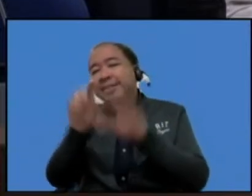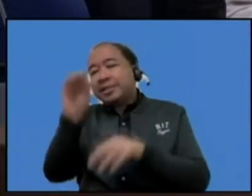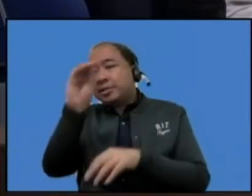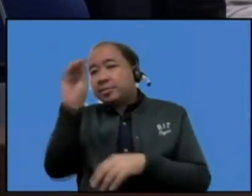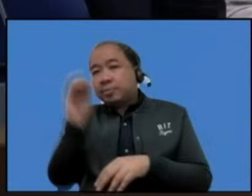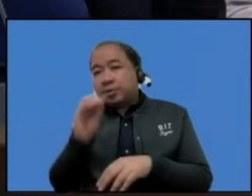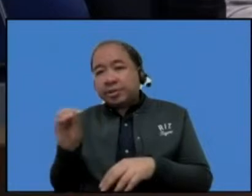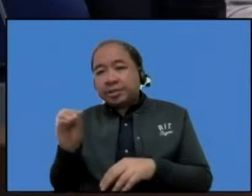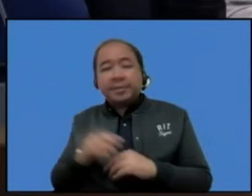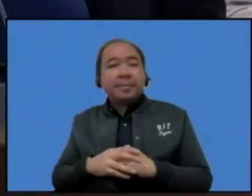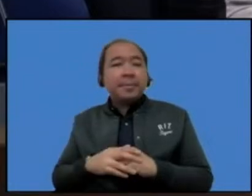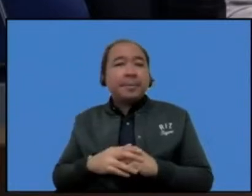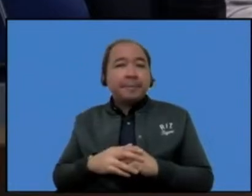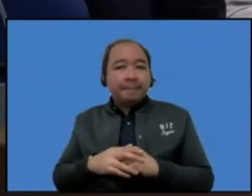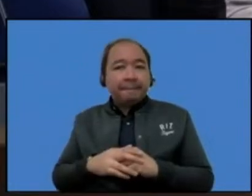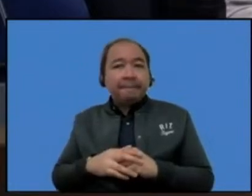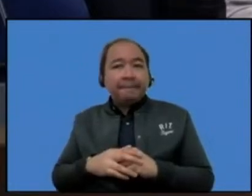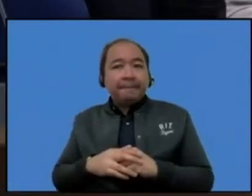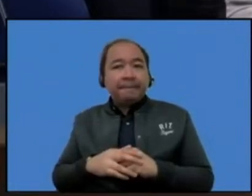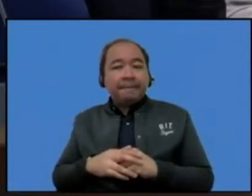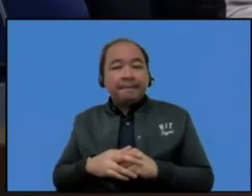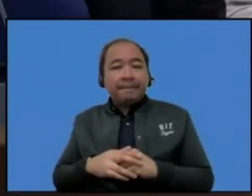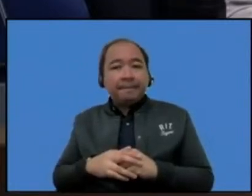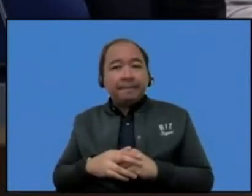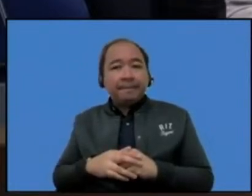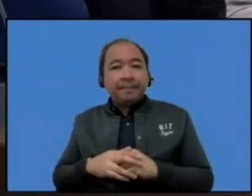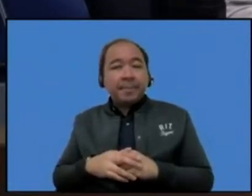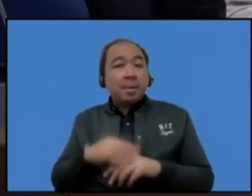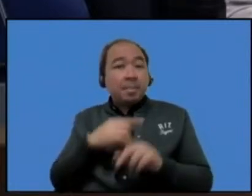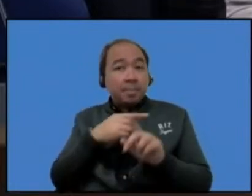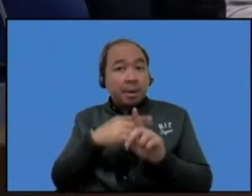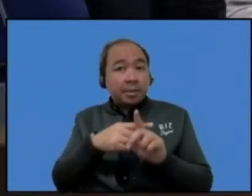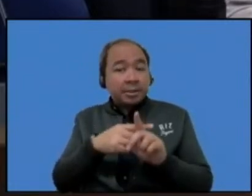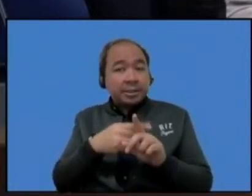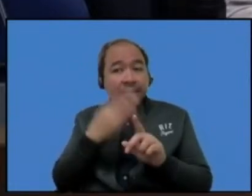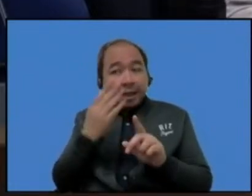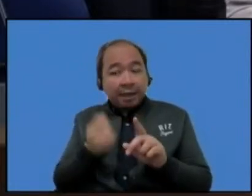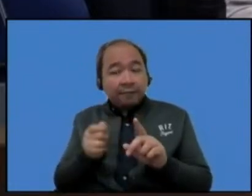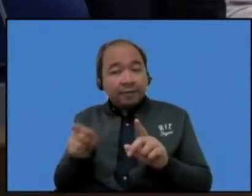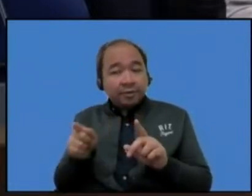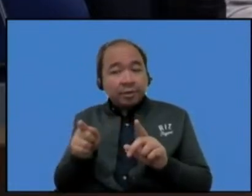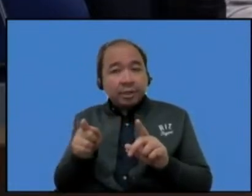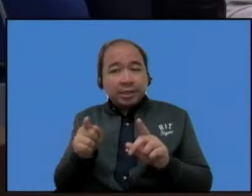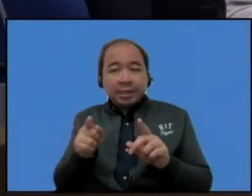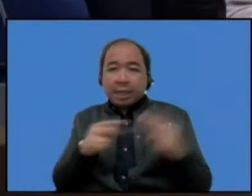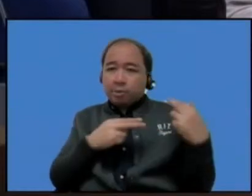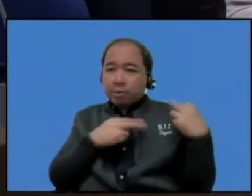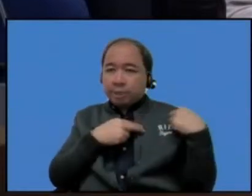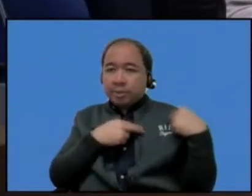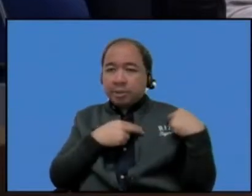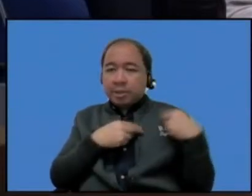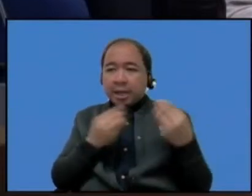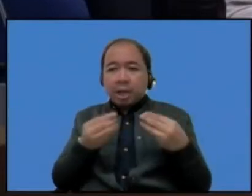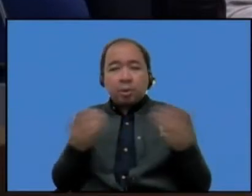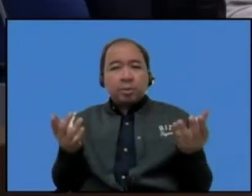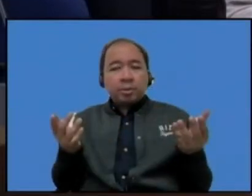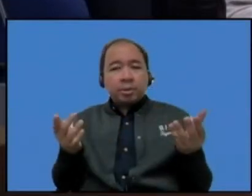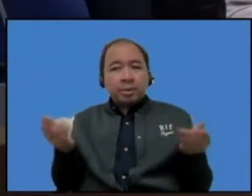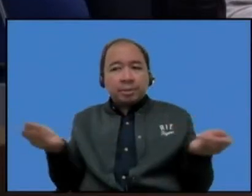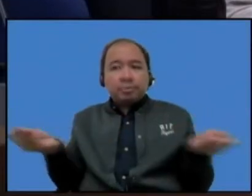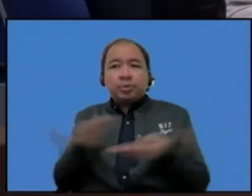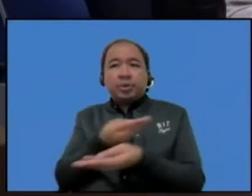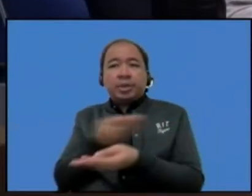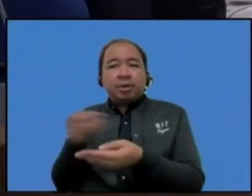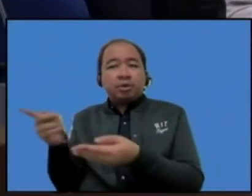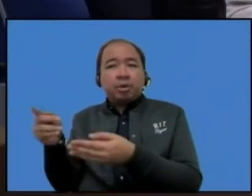用。中国高度重视移民和侨民在推动国家可持续发展以